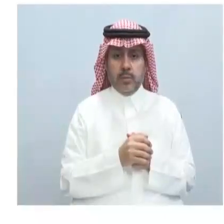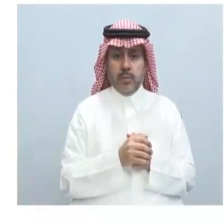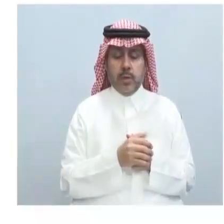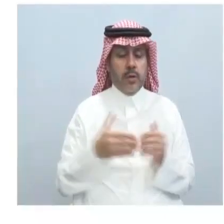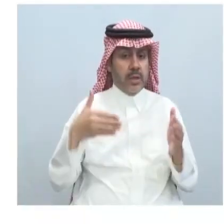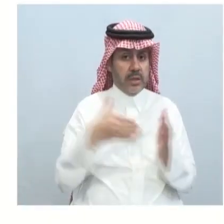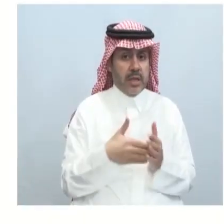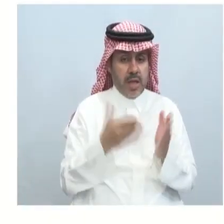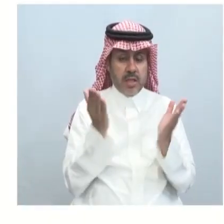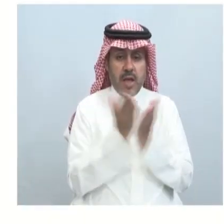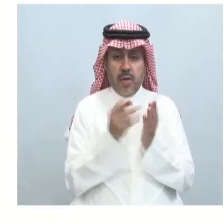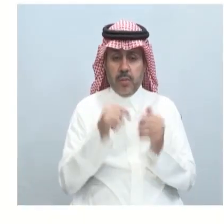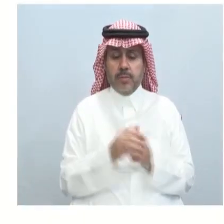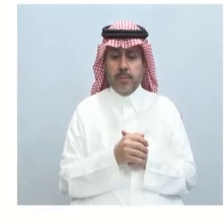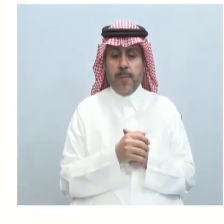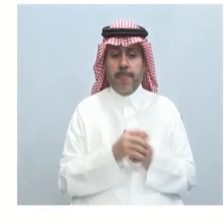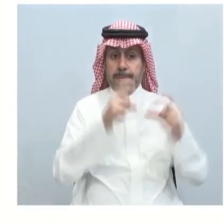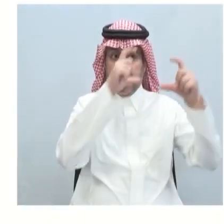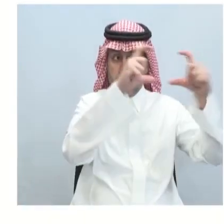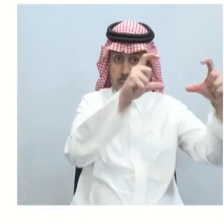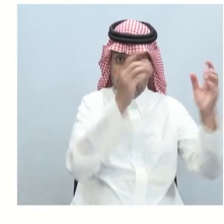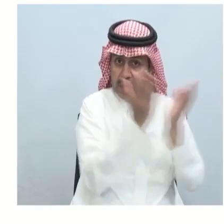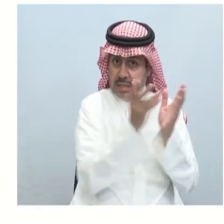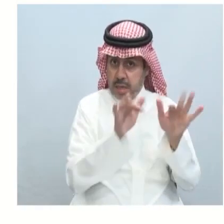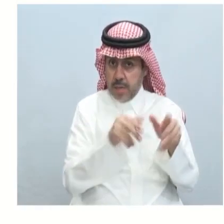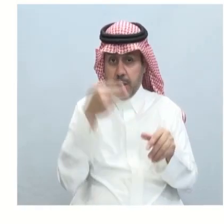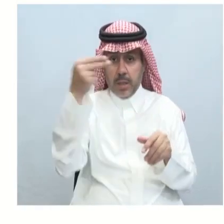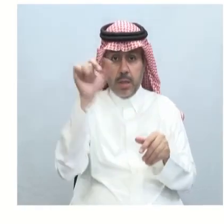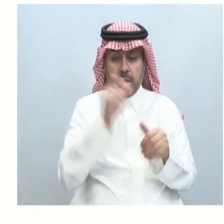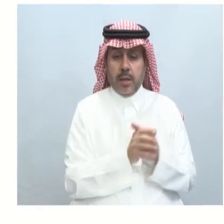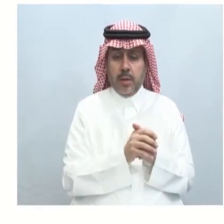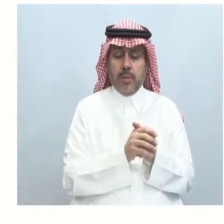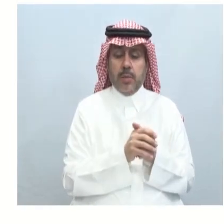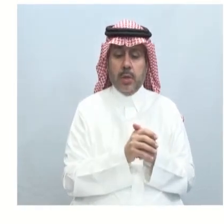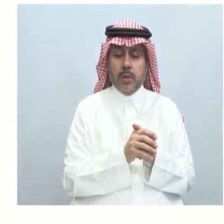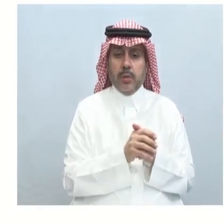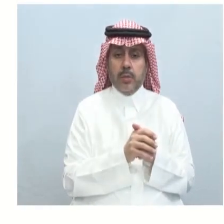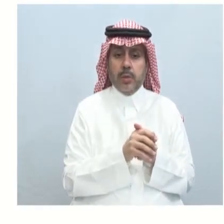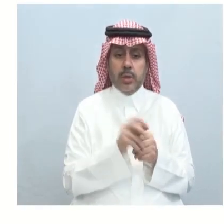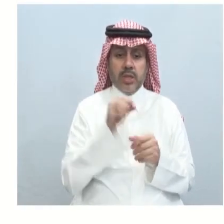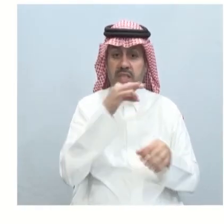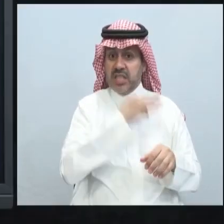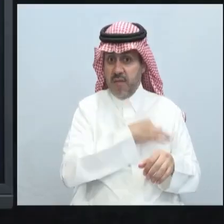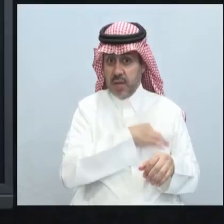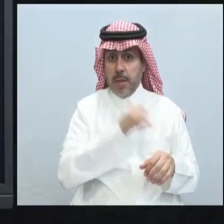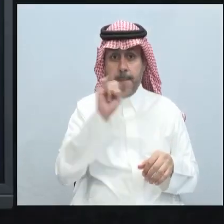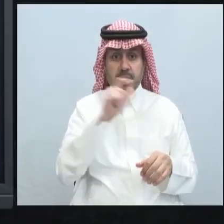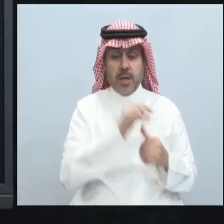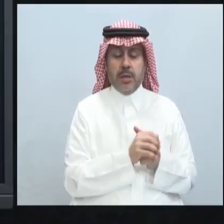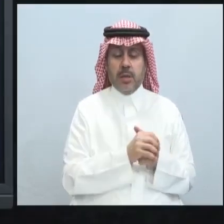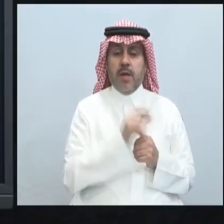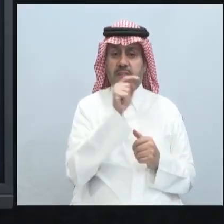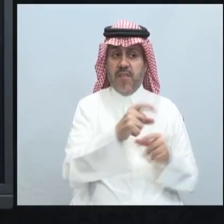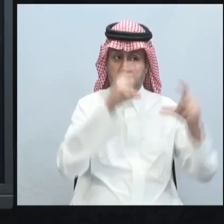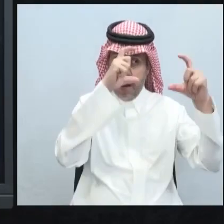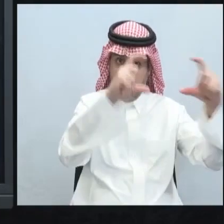وفي الختام ابناء بارك الله فيكم هذا هو رابط الدرس بقناه عين بامكانكم الرجوع اليه والاستفاده من المصادر والاصراءات